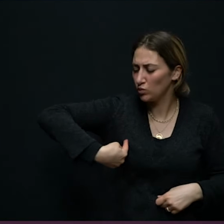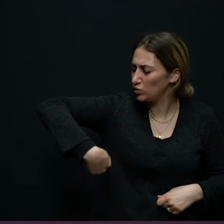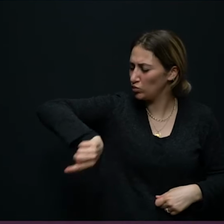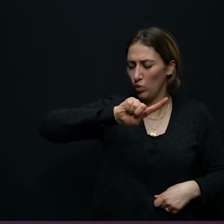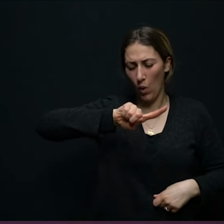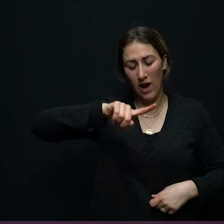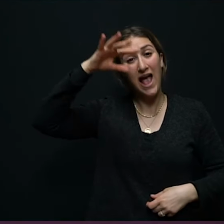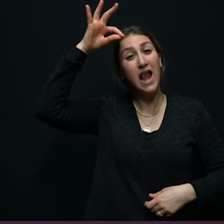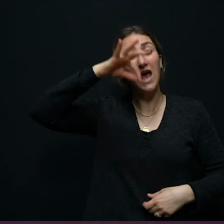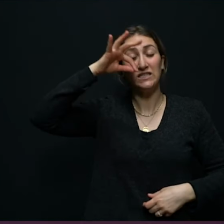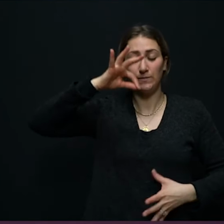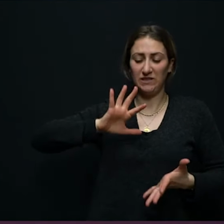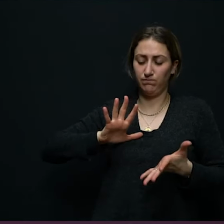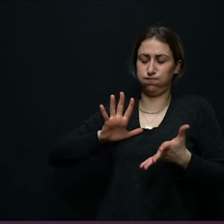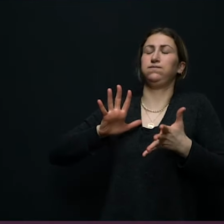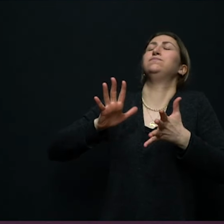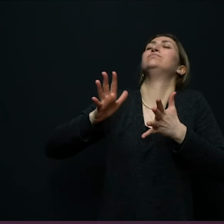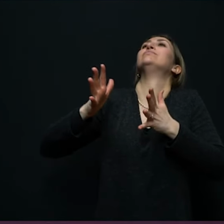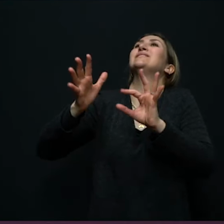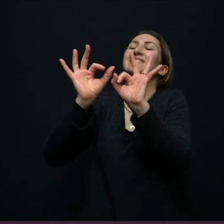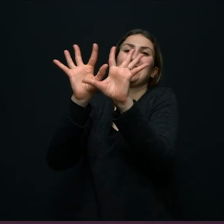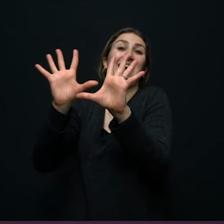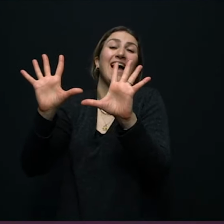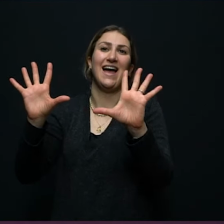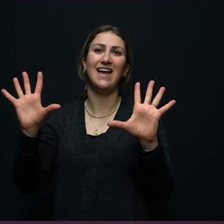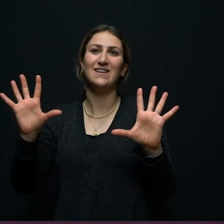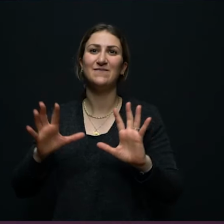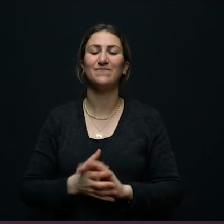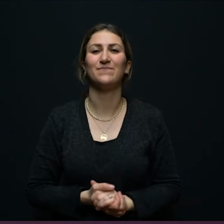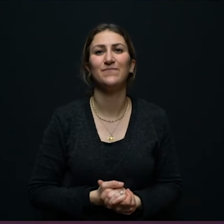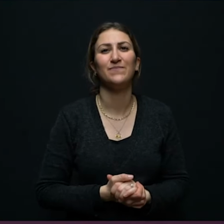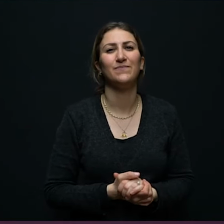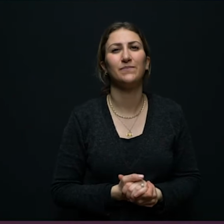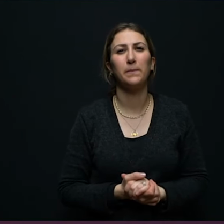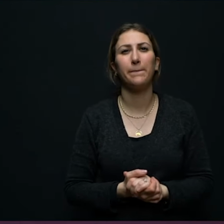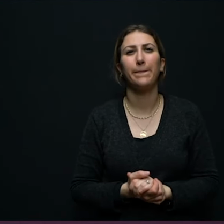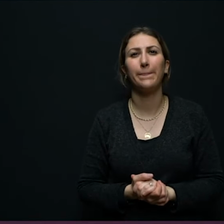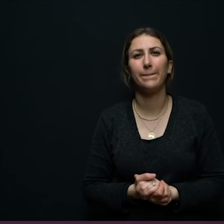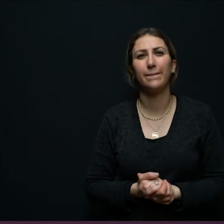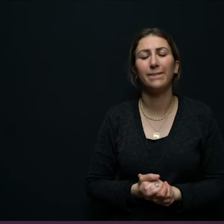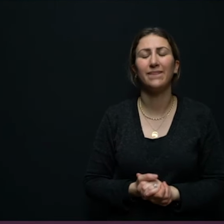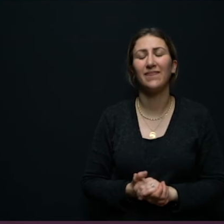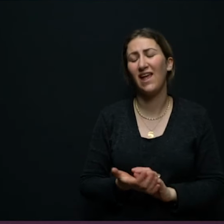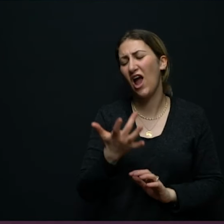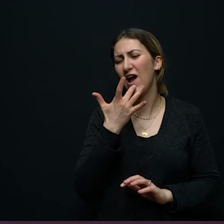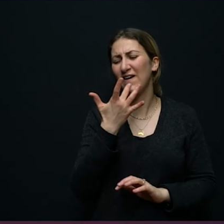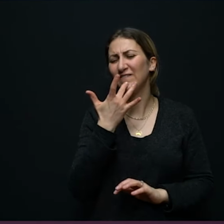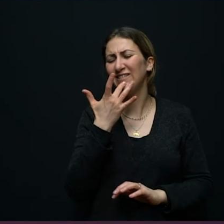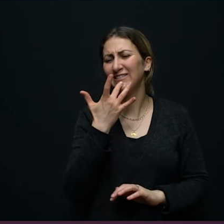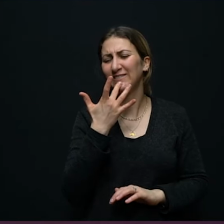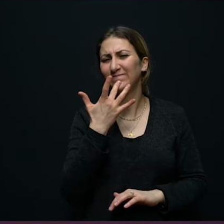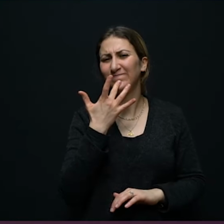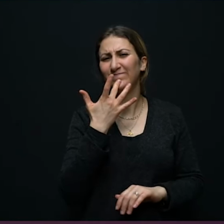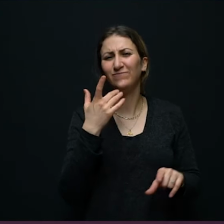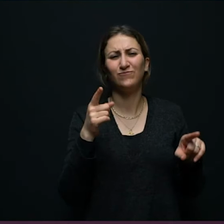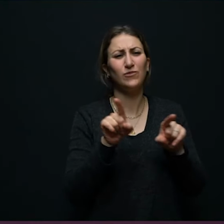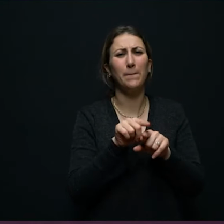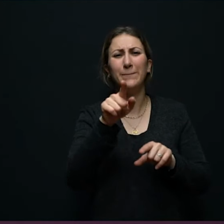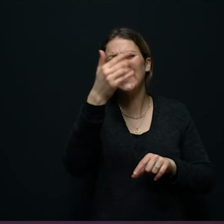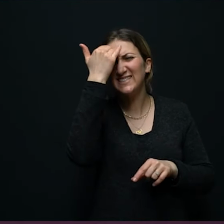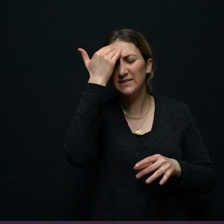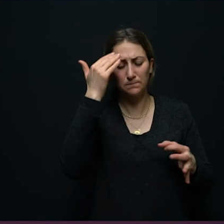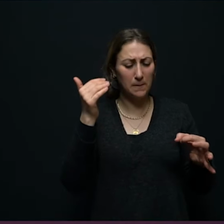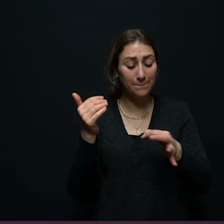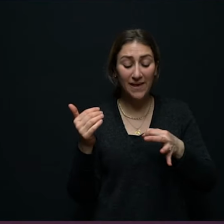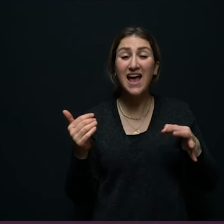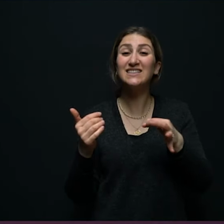présenter j'ai pas de pièce sur moi mais vous avez tous vu une pièce de monnaie j'aimerais vous présenter les deux facettes d'une même pièce la pièce de